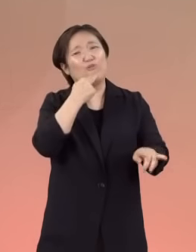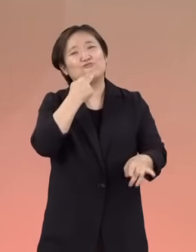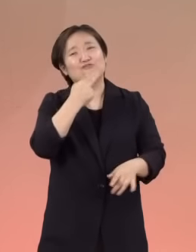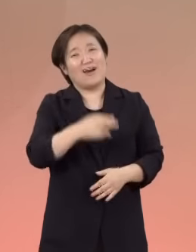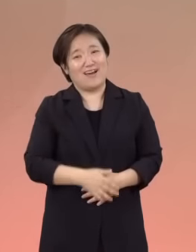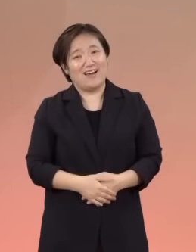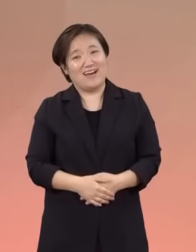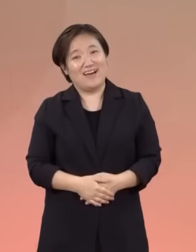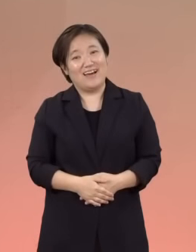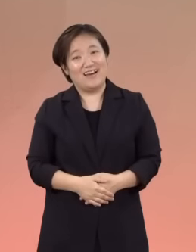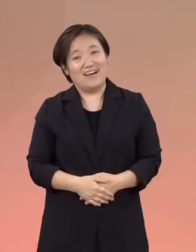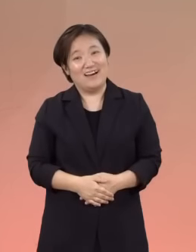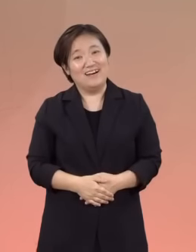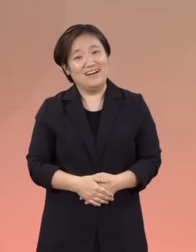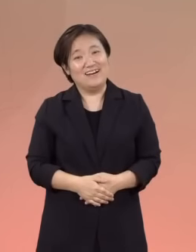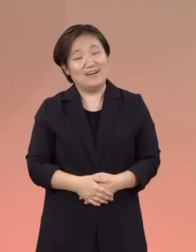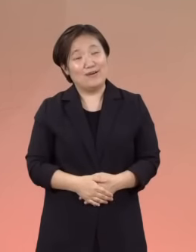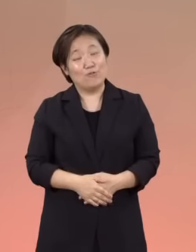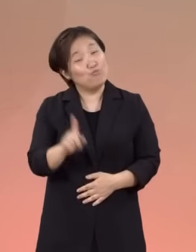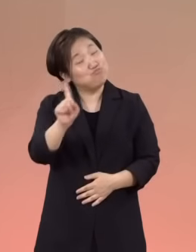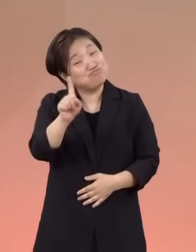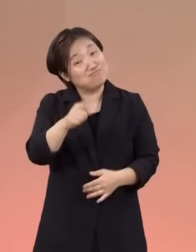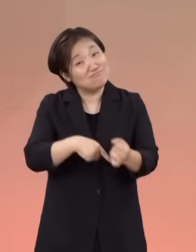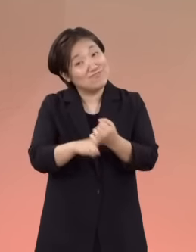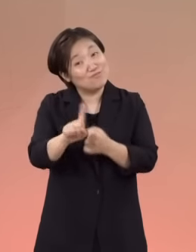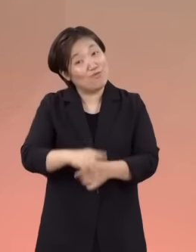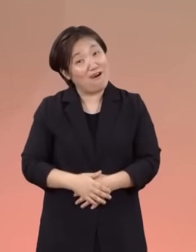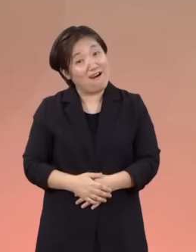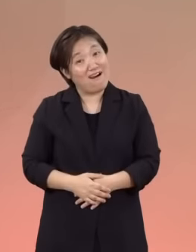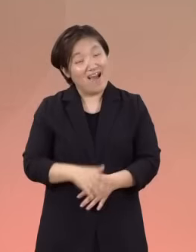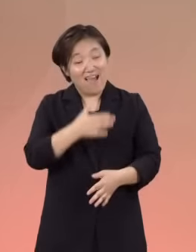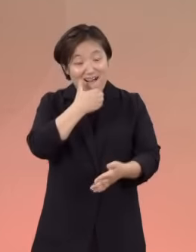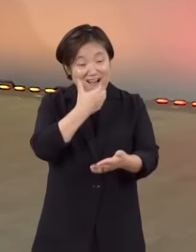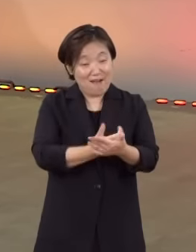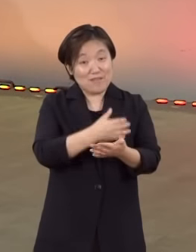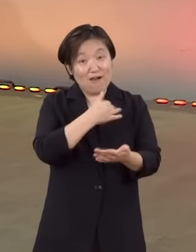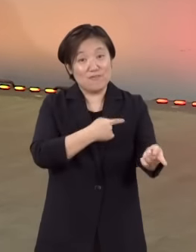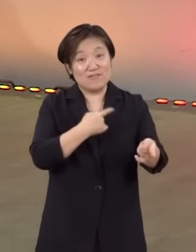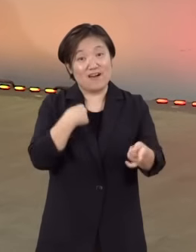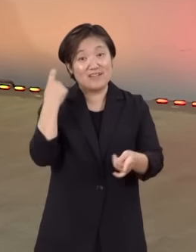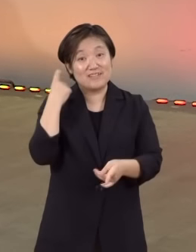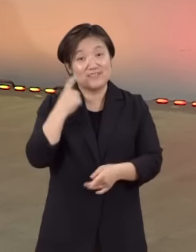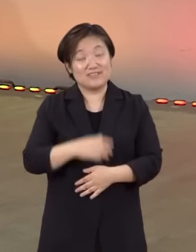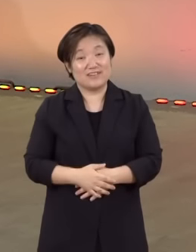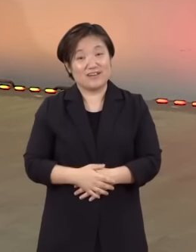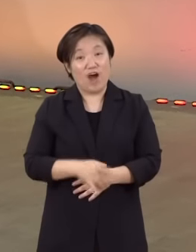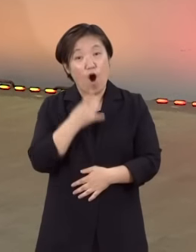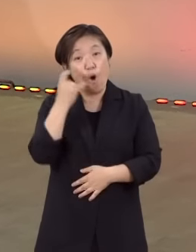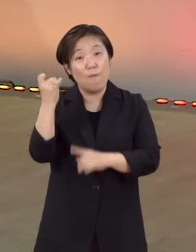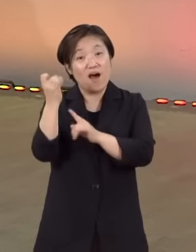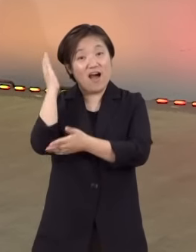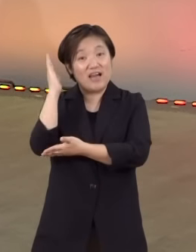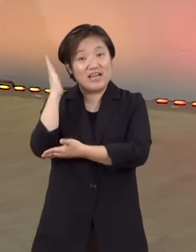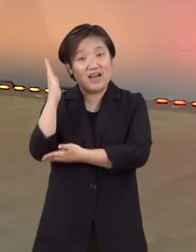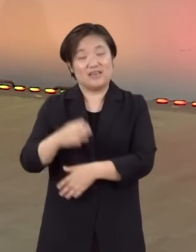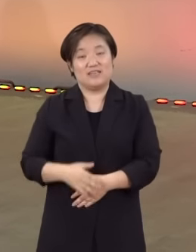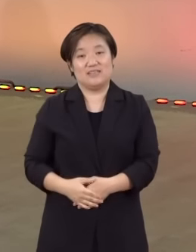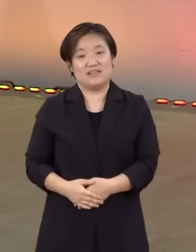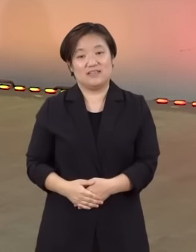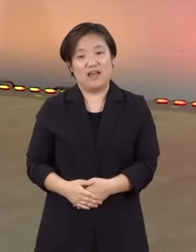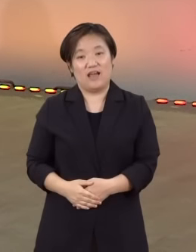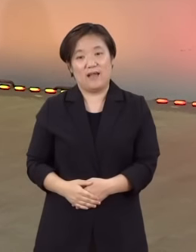공돈을 받지 않는구나 감탄하셨습니다 어머니가 말씀하시기를 어머니가